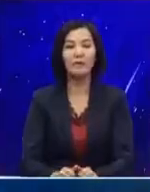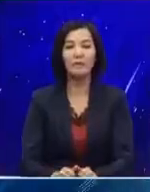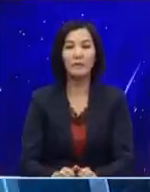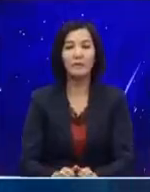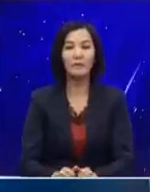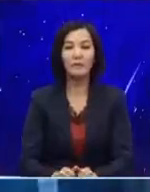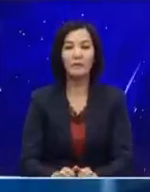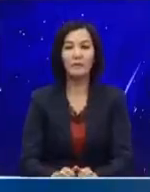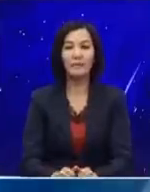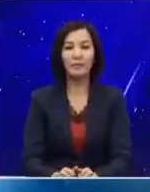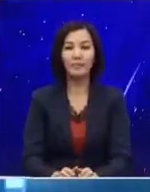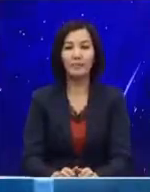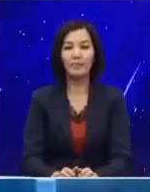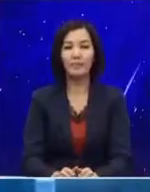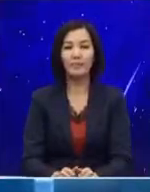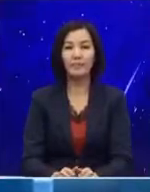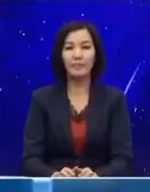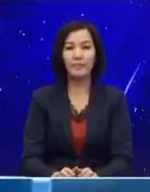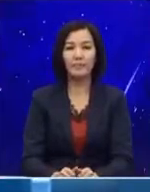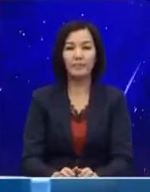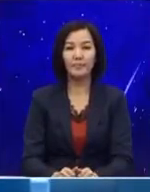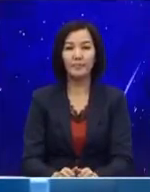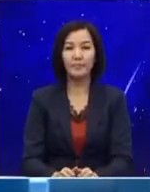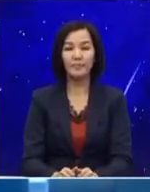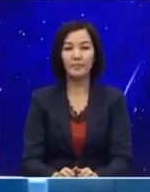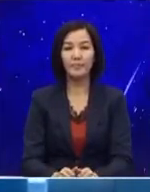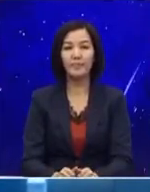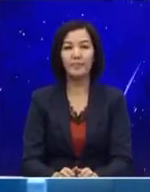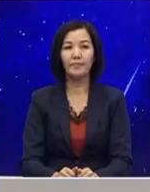Амина Құдайбергенова, Әділ Ақжаркенова, Ерболат Анталов, Жетісу арнасы.